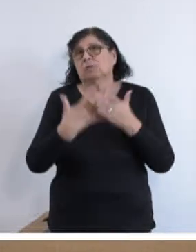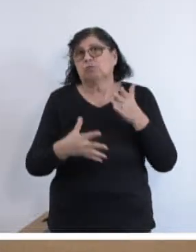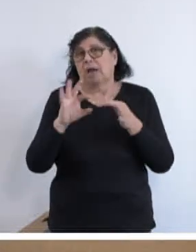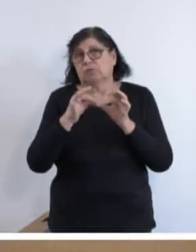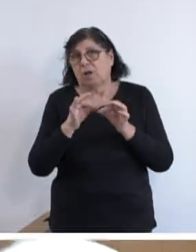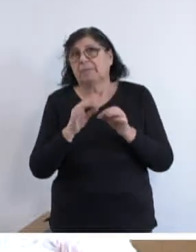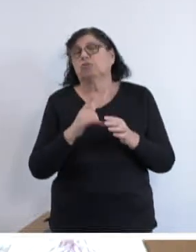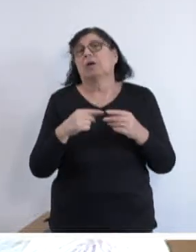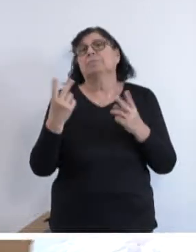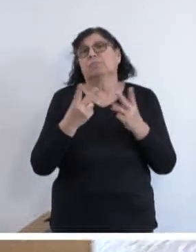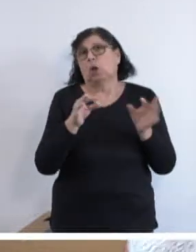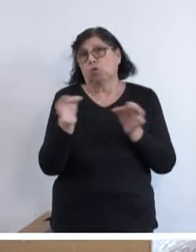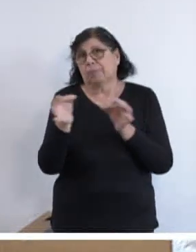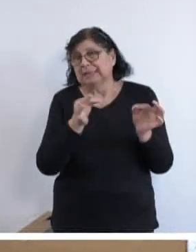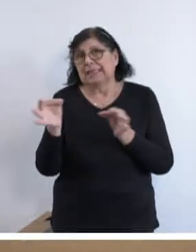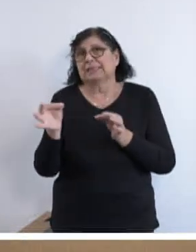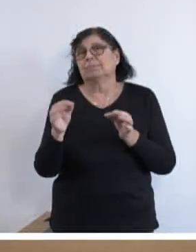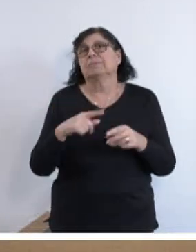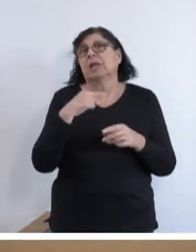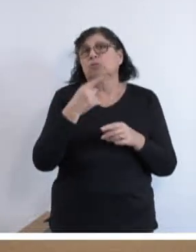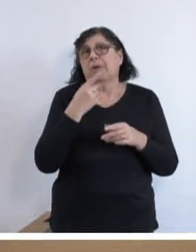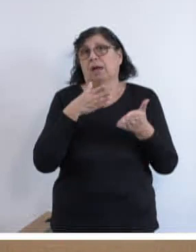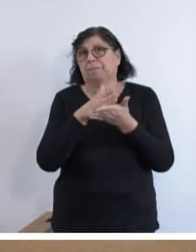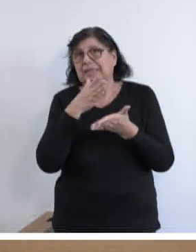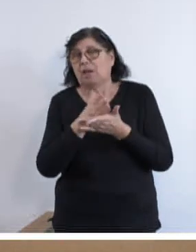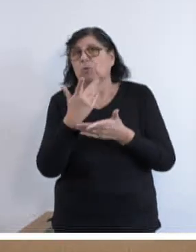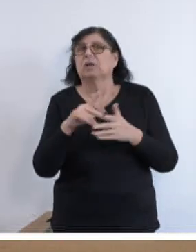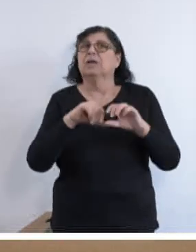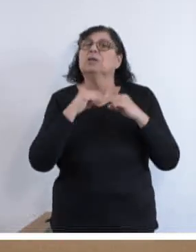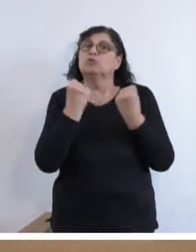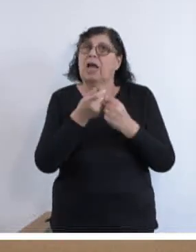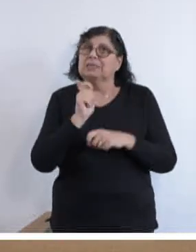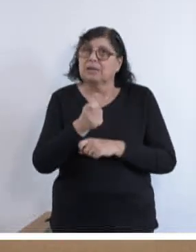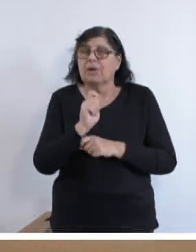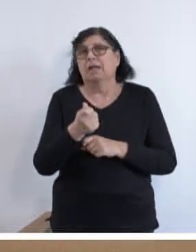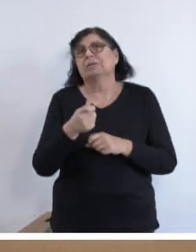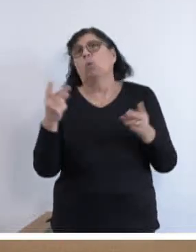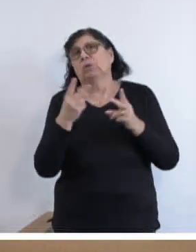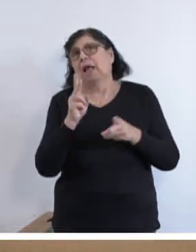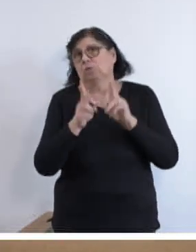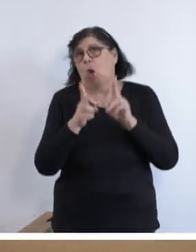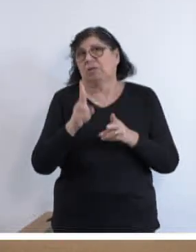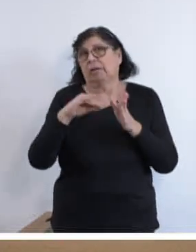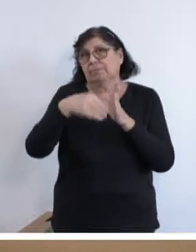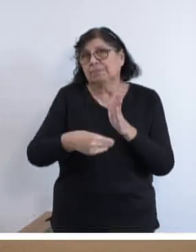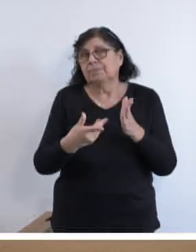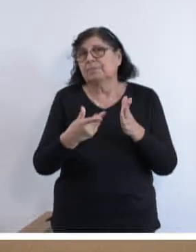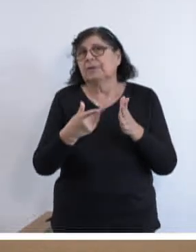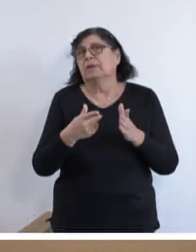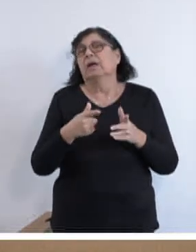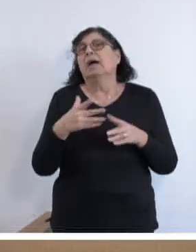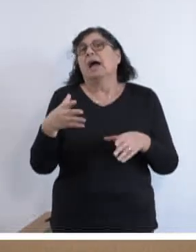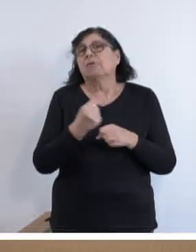GebärdensprachdolmetscherInnen und ÜbersetzerInnen sowie die Sprachmittlung in staatsanwaltschaftlichen und notariellen Angelegenheiten erfasst